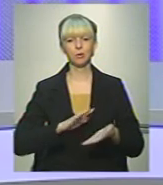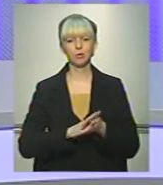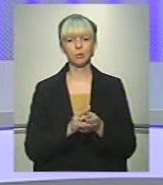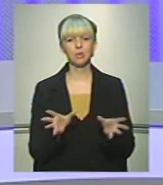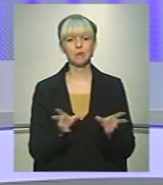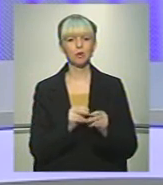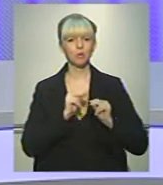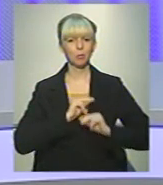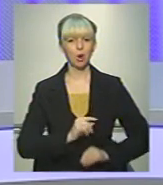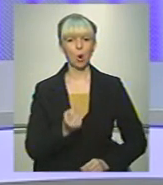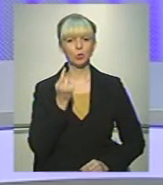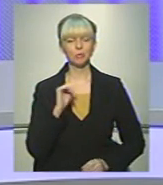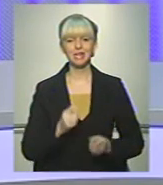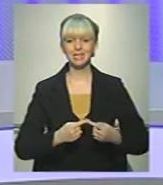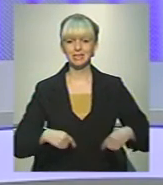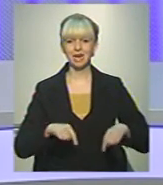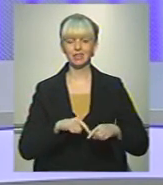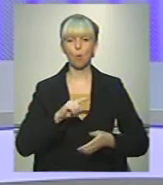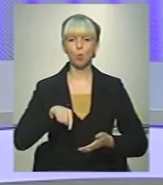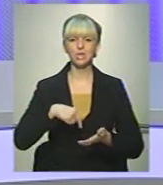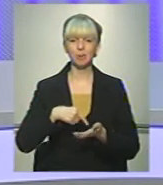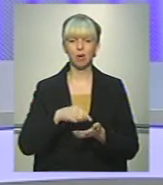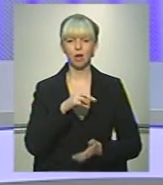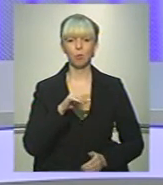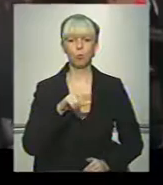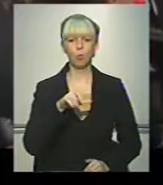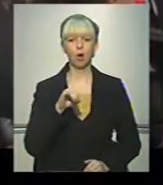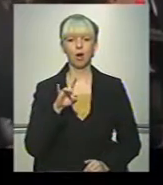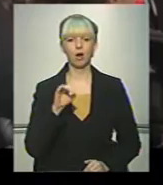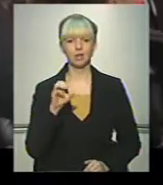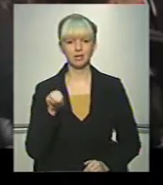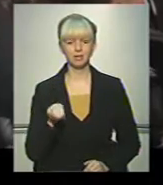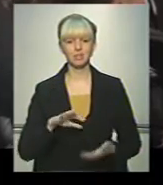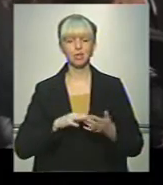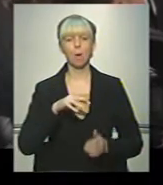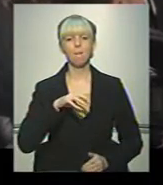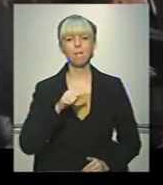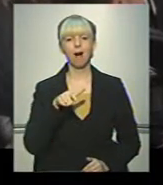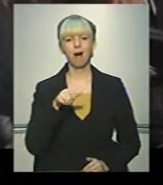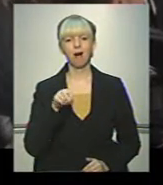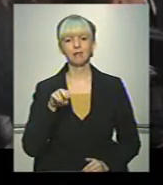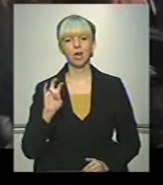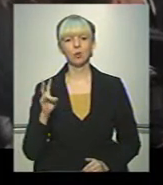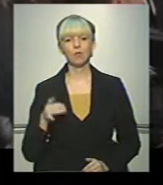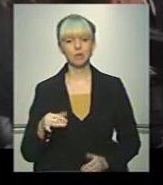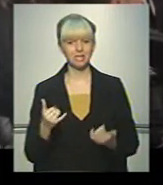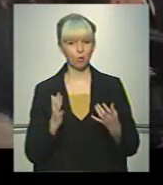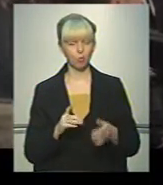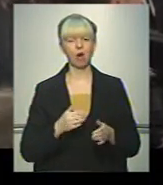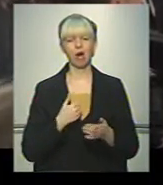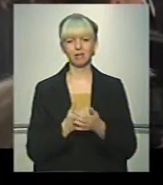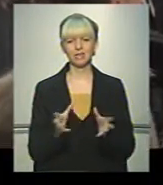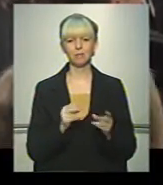про співпрацю із одним з секторів муніципалітету Бухарест. Село Магала Новоселицького району відтепер буде